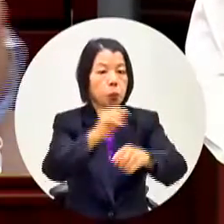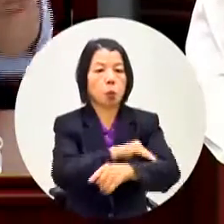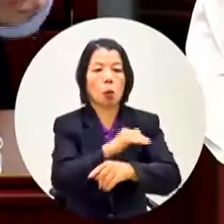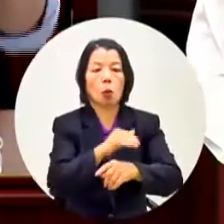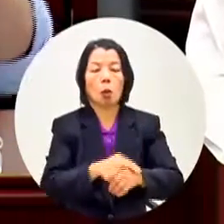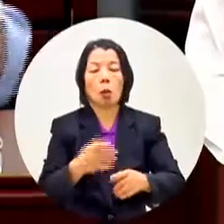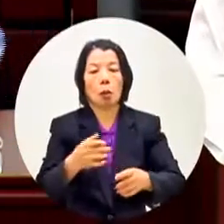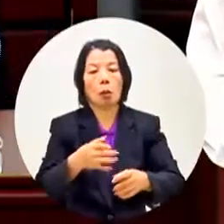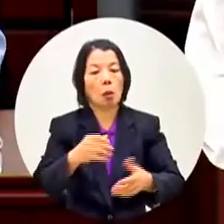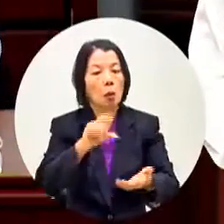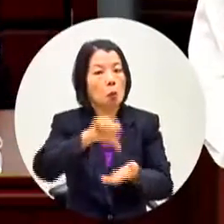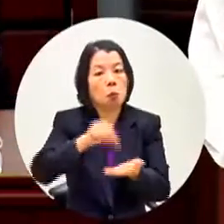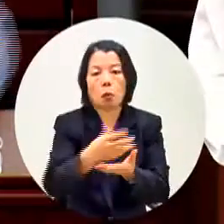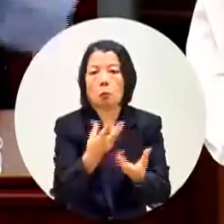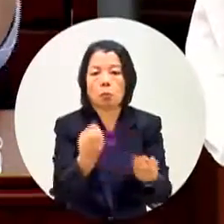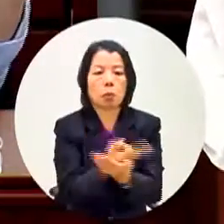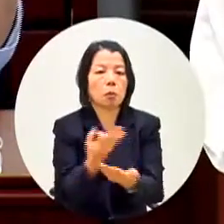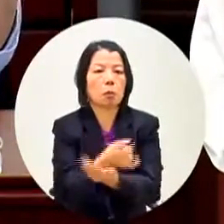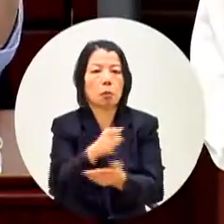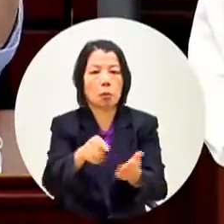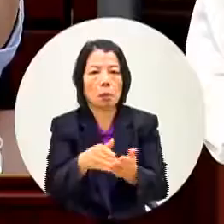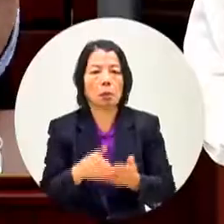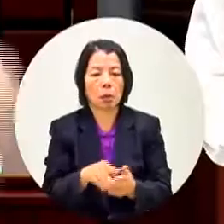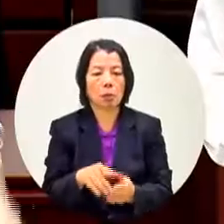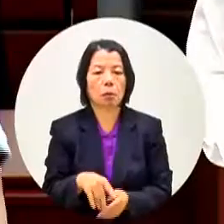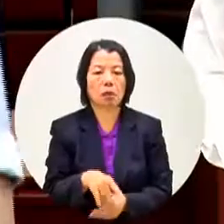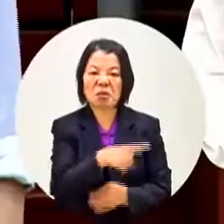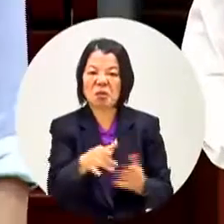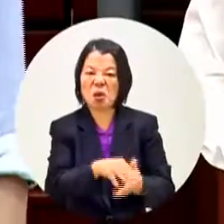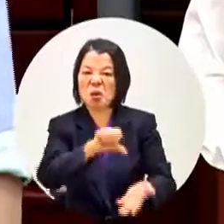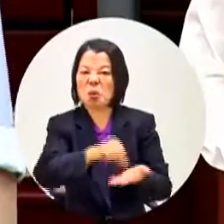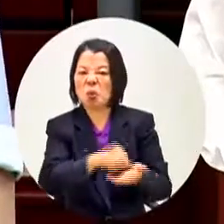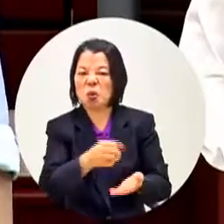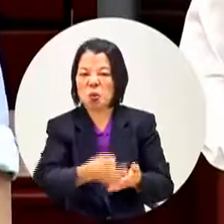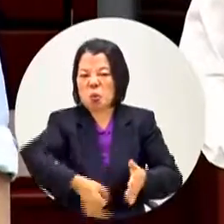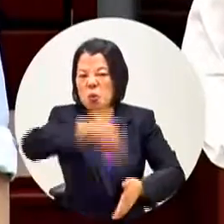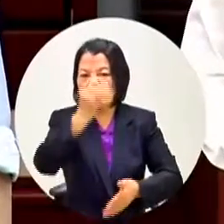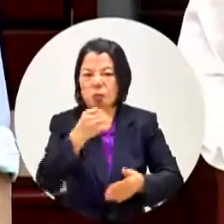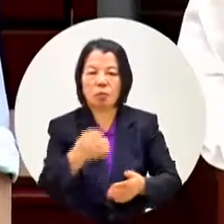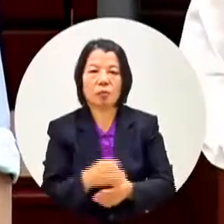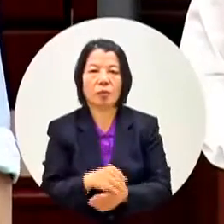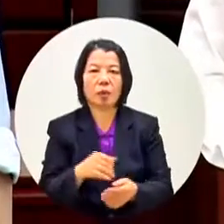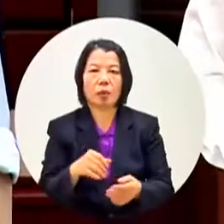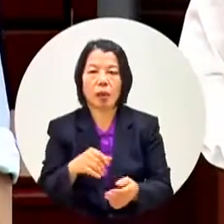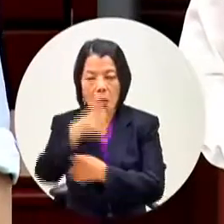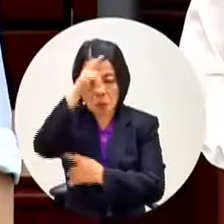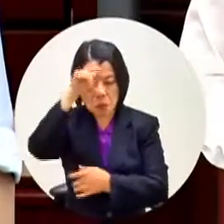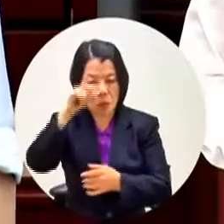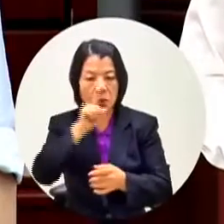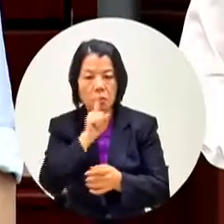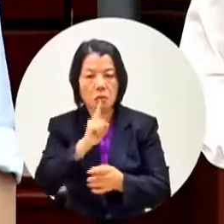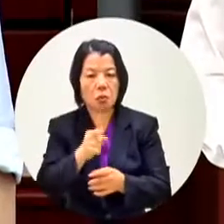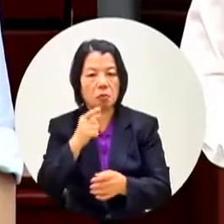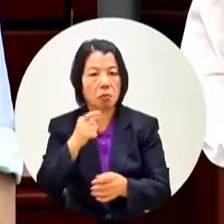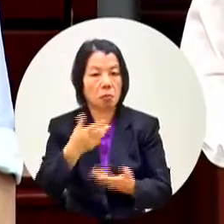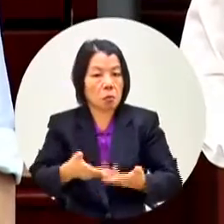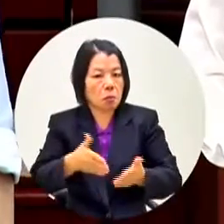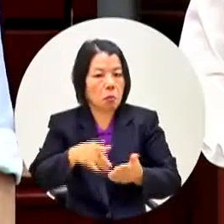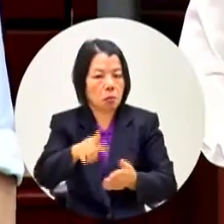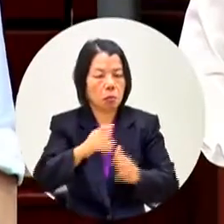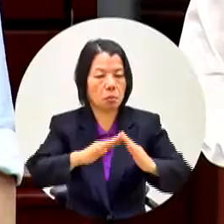稳定的收入，稳定合理的收入对农民渔民最好，你不要一下价格冲上天，他赚不